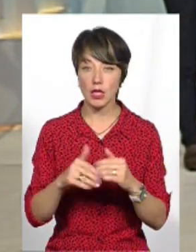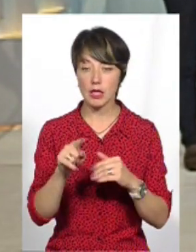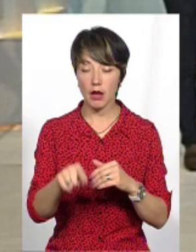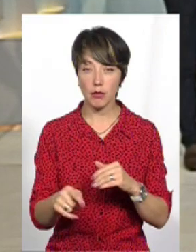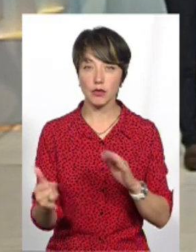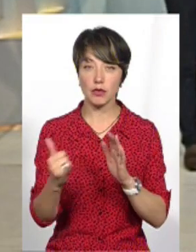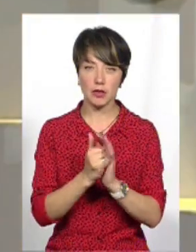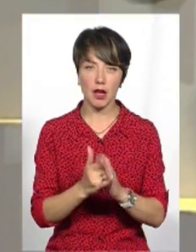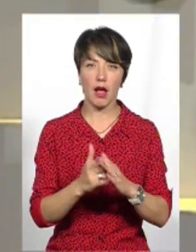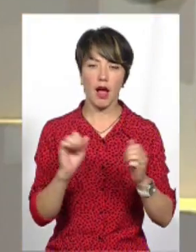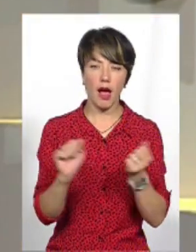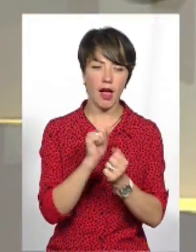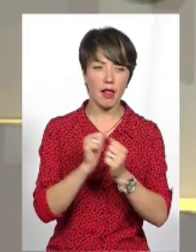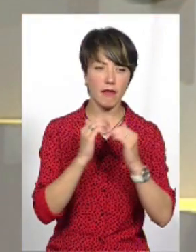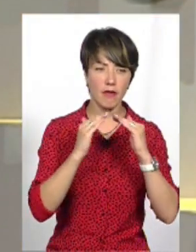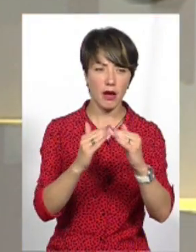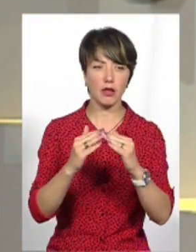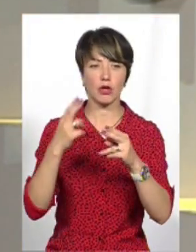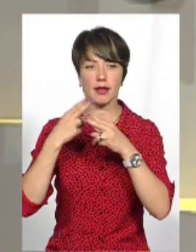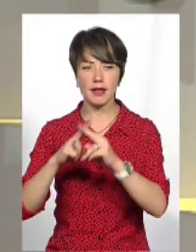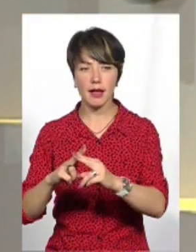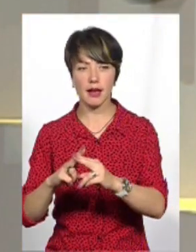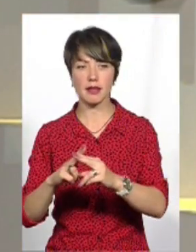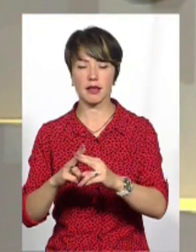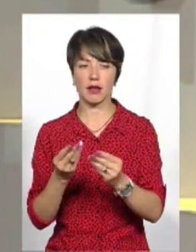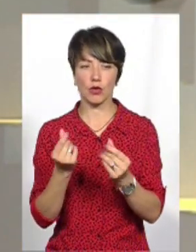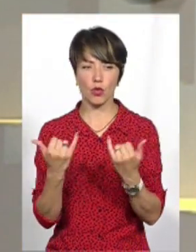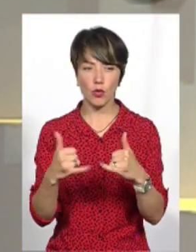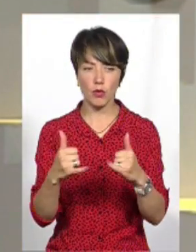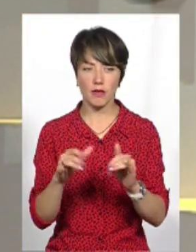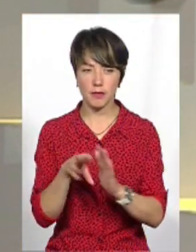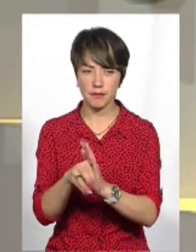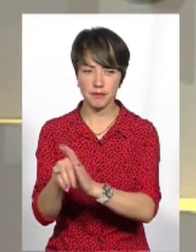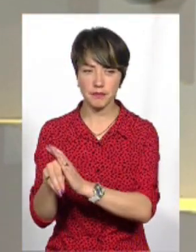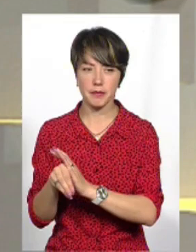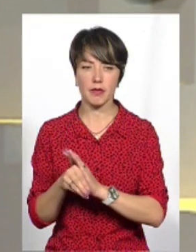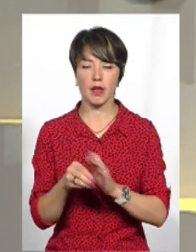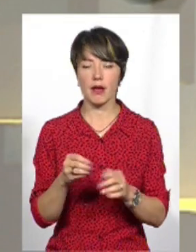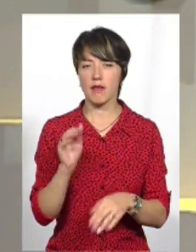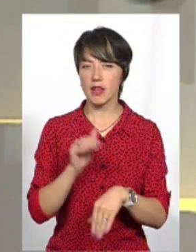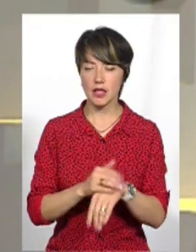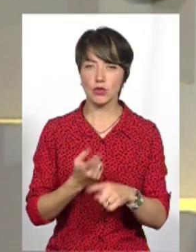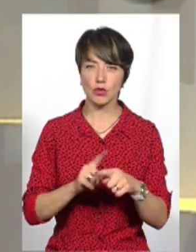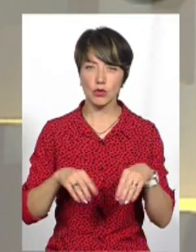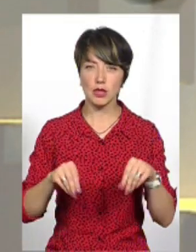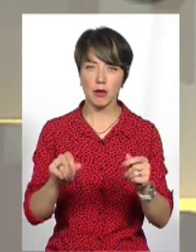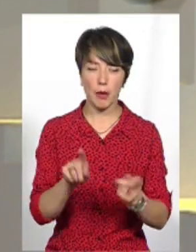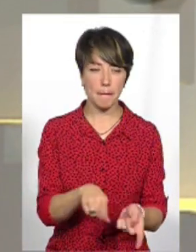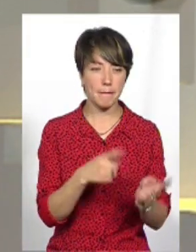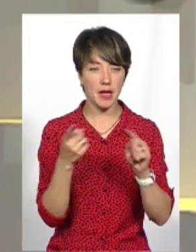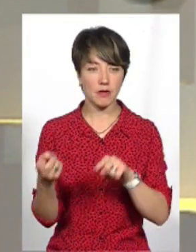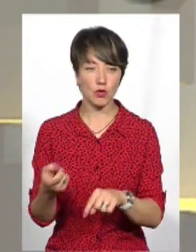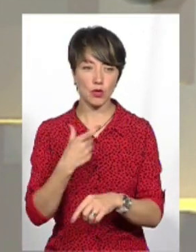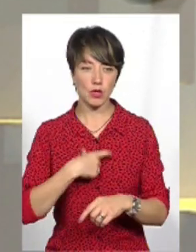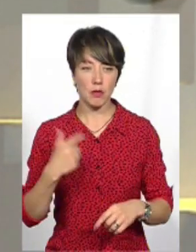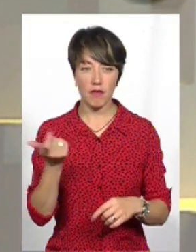там поставили елеватори, там працює їхня техніка, вони внесли добрива і таке інше. Значить, вони фактично цю землю переведуть до себе